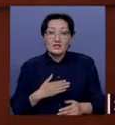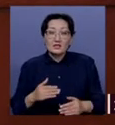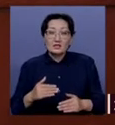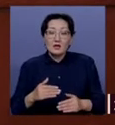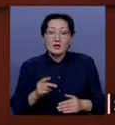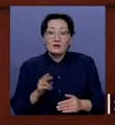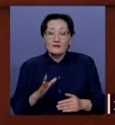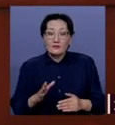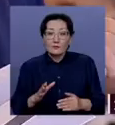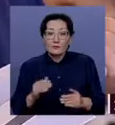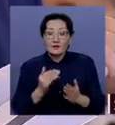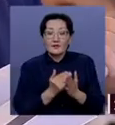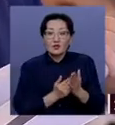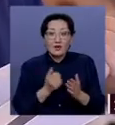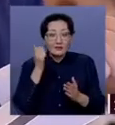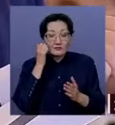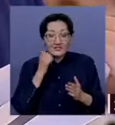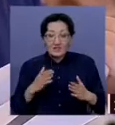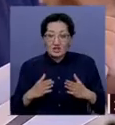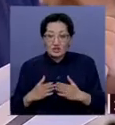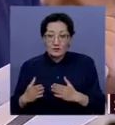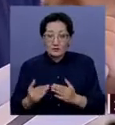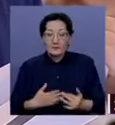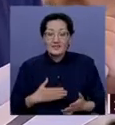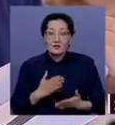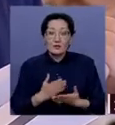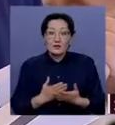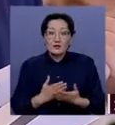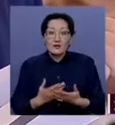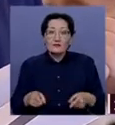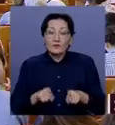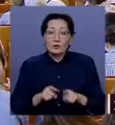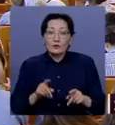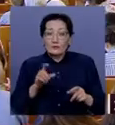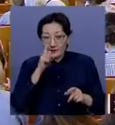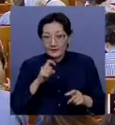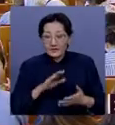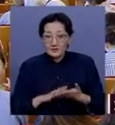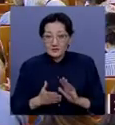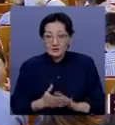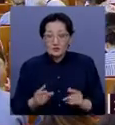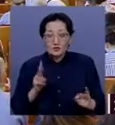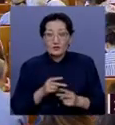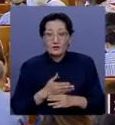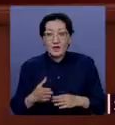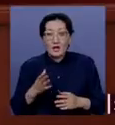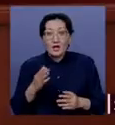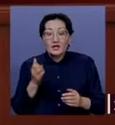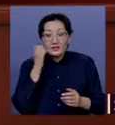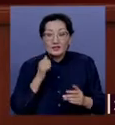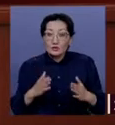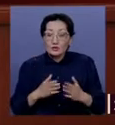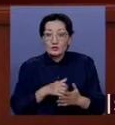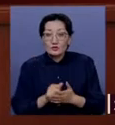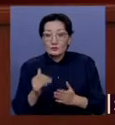находится под программой ветхое жилье. Мы находимся в подвешенном состоянии. Осы кездесуден кейін қала әкімі ескі үйлерді